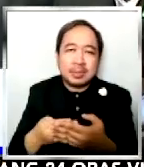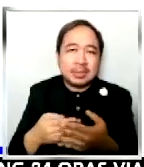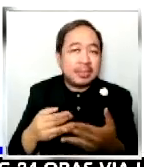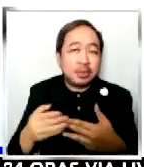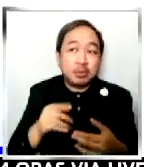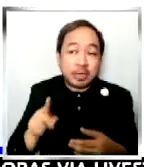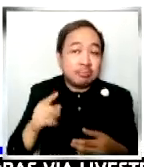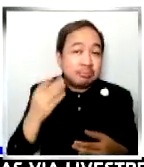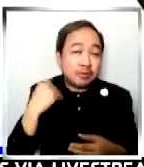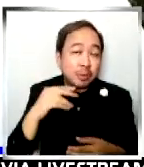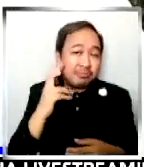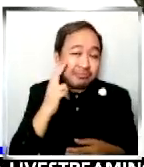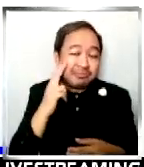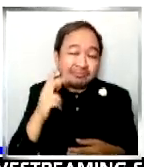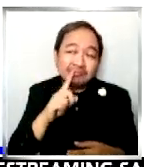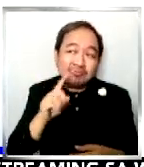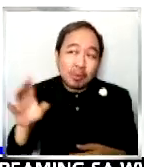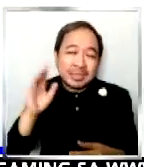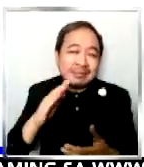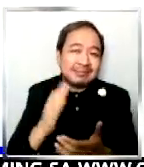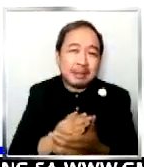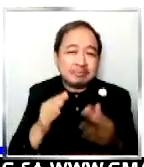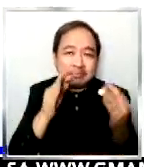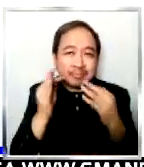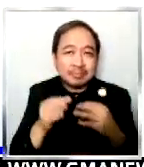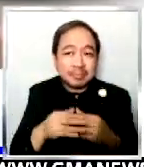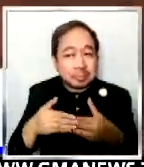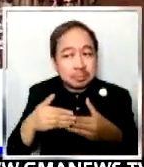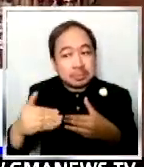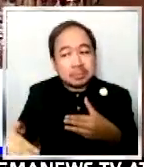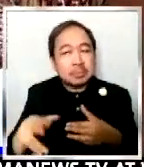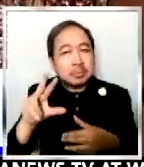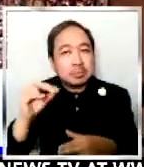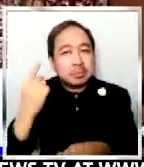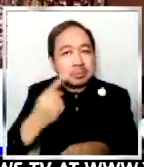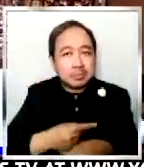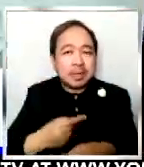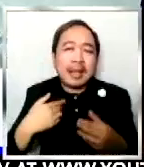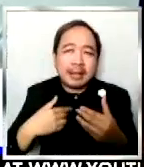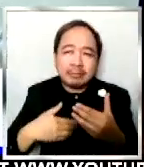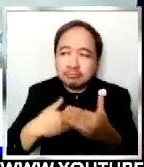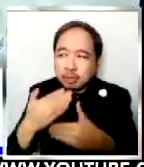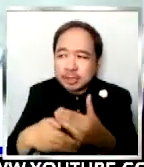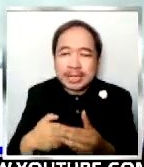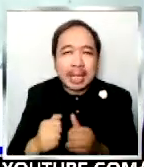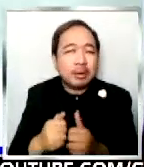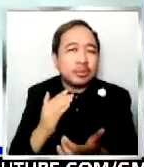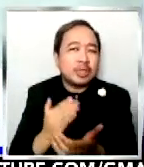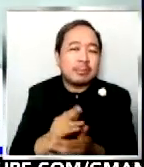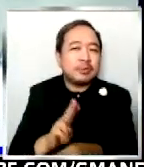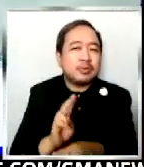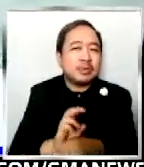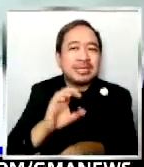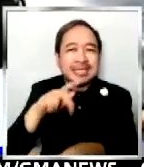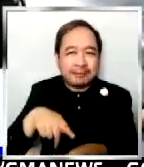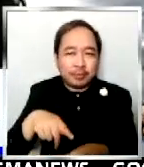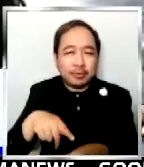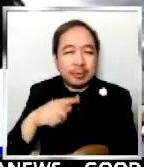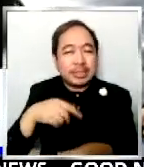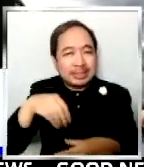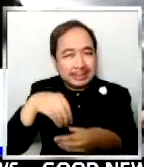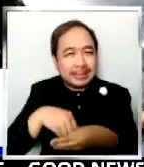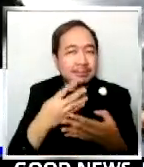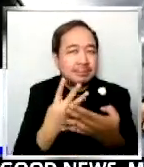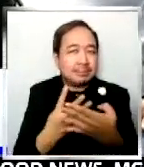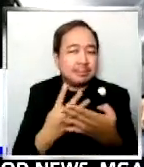ito. Sa susunod na 30 araw, may mga gagawin daw silang hakbang para matigil na ang paggamit ng cellphone ng mga PBL sa Bilibid.